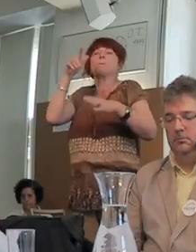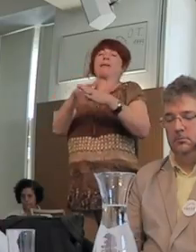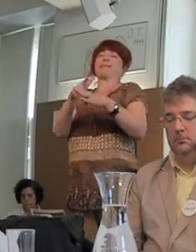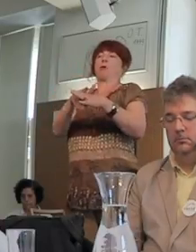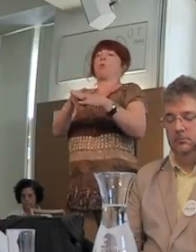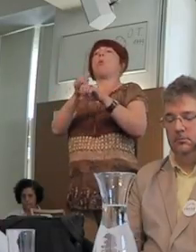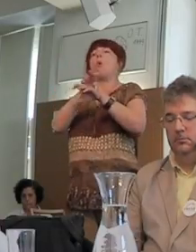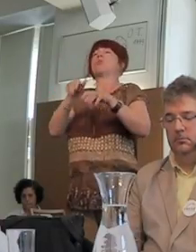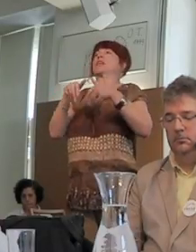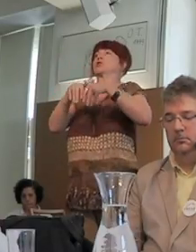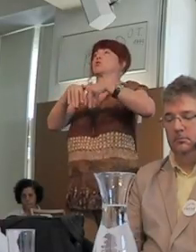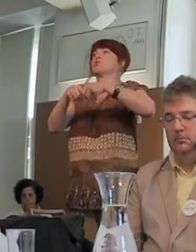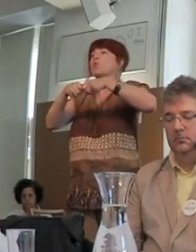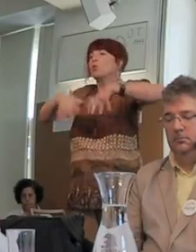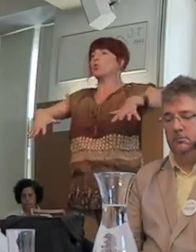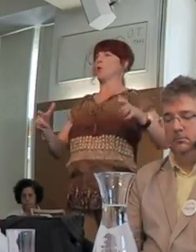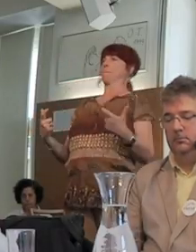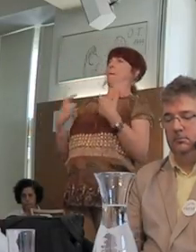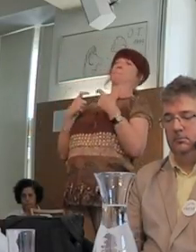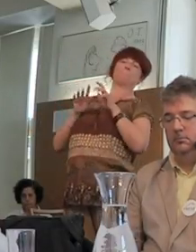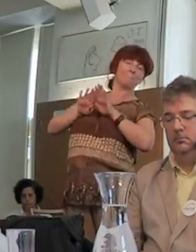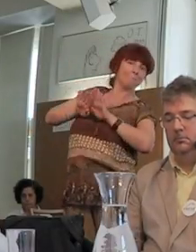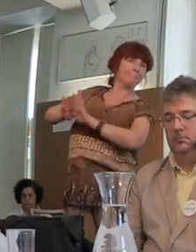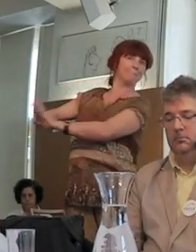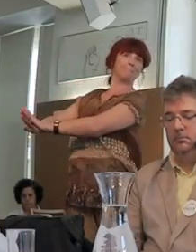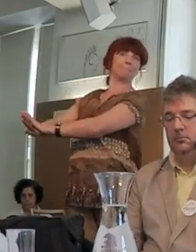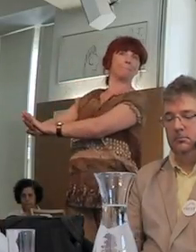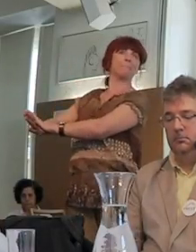diese vorhandenen Mittel